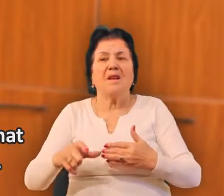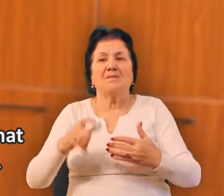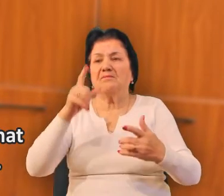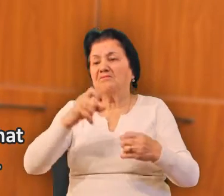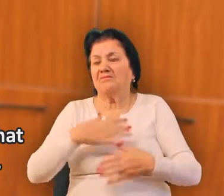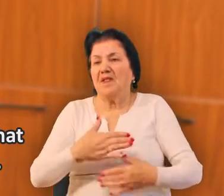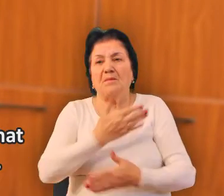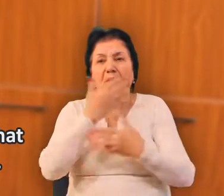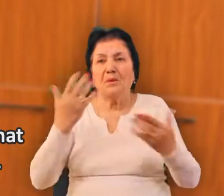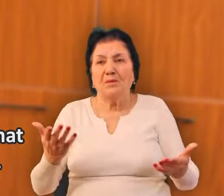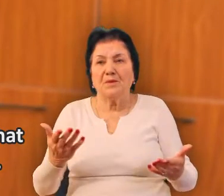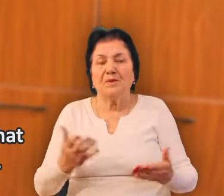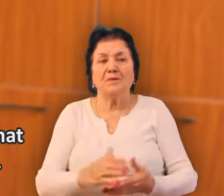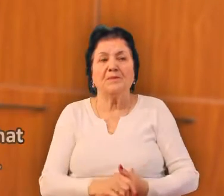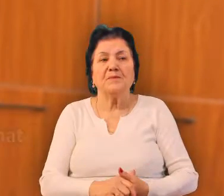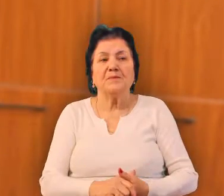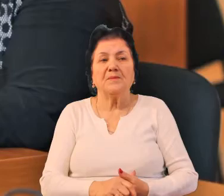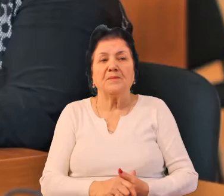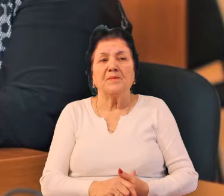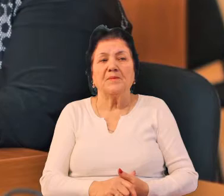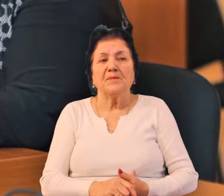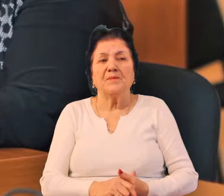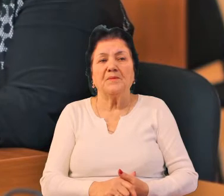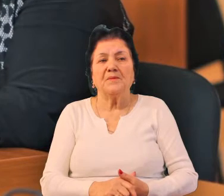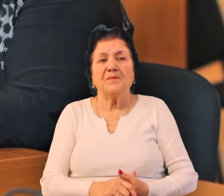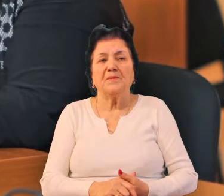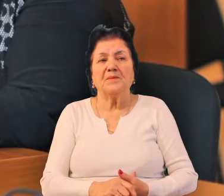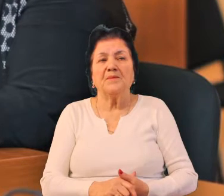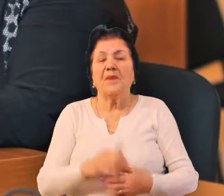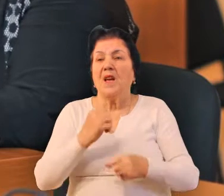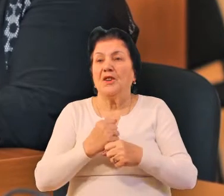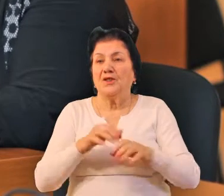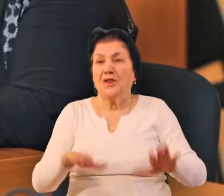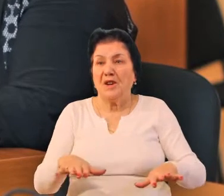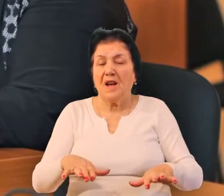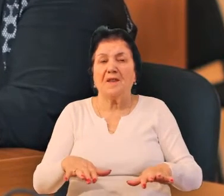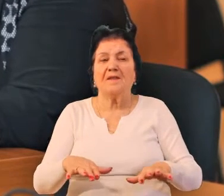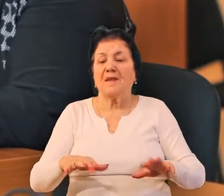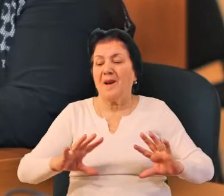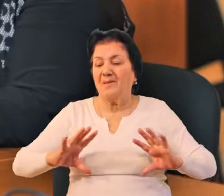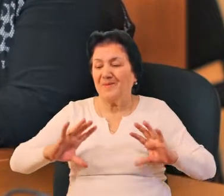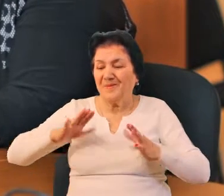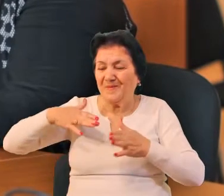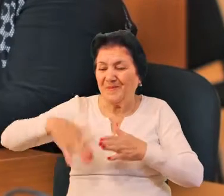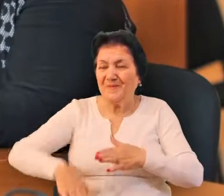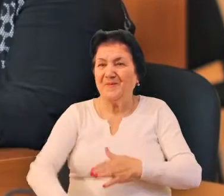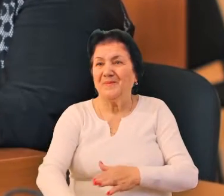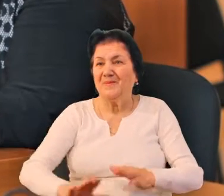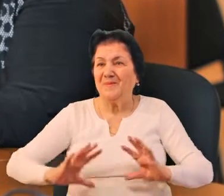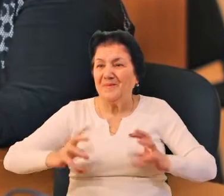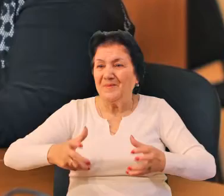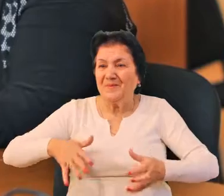insanların olacağı ehtimal olunmur. İş yerlərində pandusların olmaması, bunların